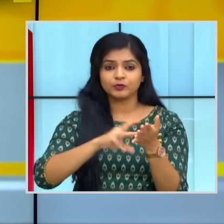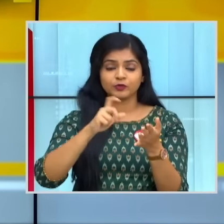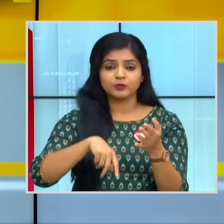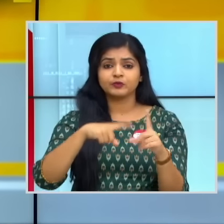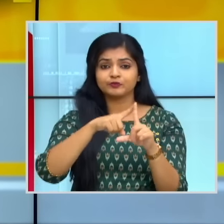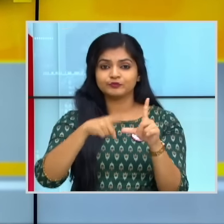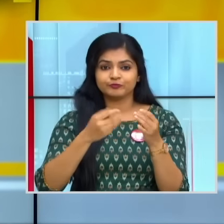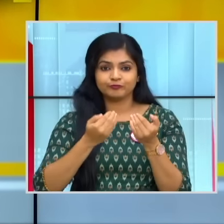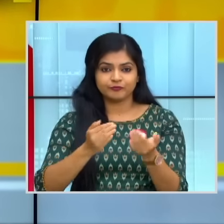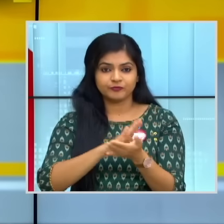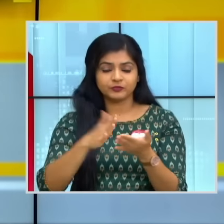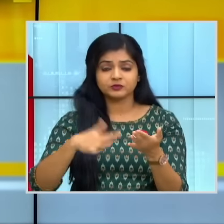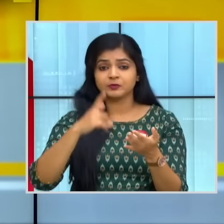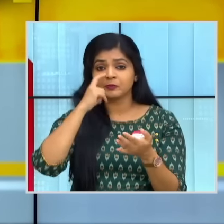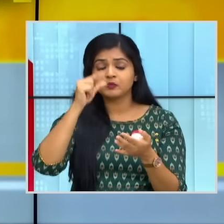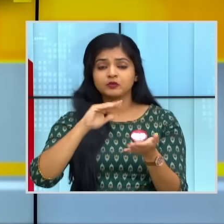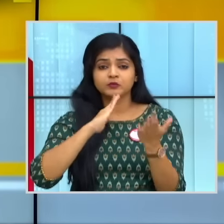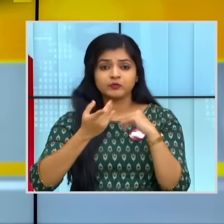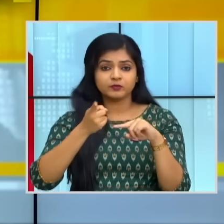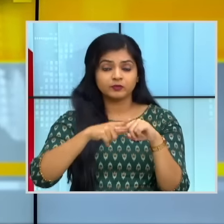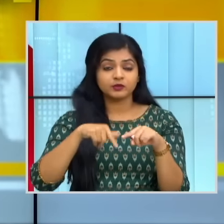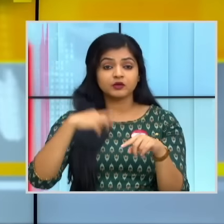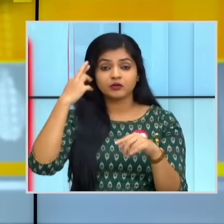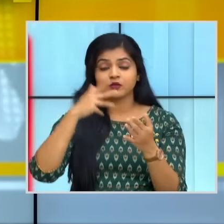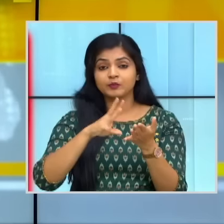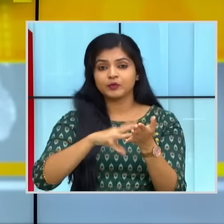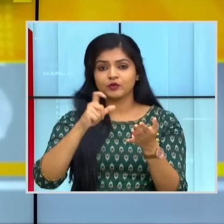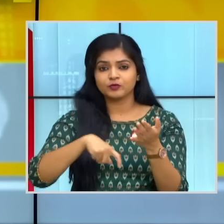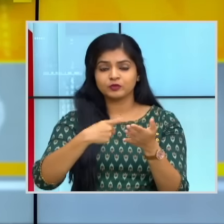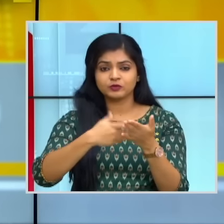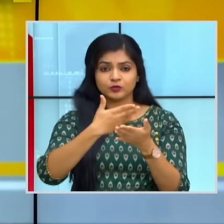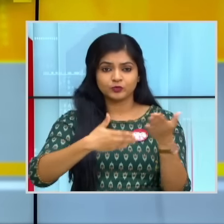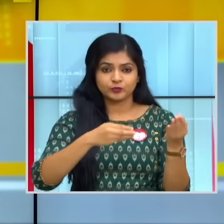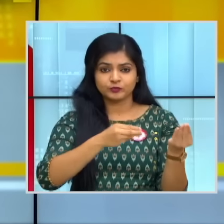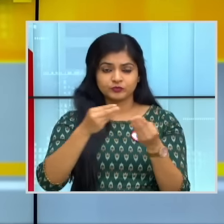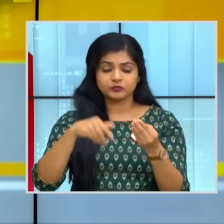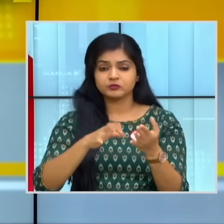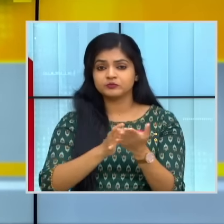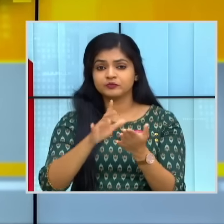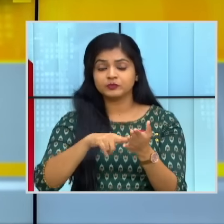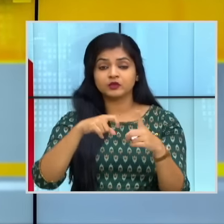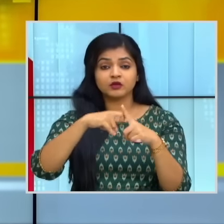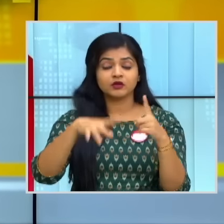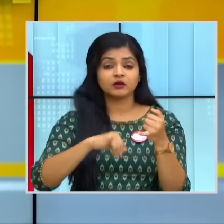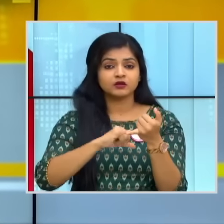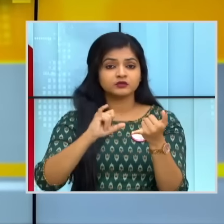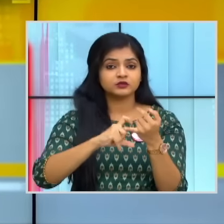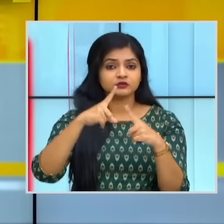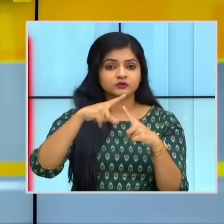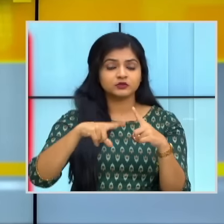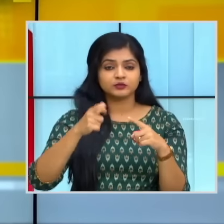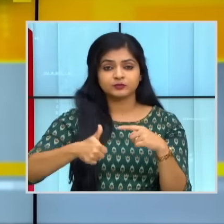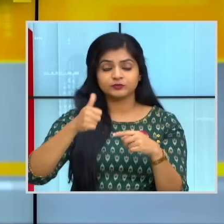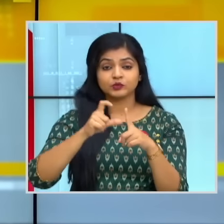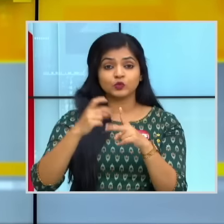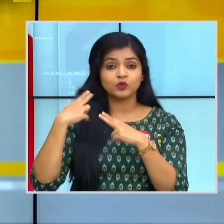കോളേജിൽ പ്രസവത്തെ തുടർന്ന് യുവതി മരിച്ച സംഭവത്തിൽ മെഡിക്കൽ കോളേജ് സൂപ്രണ്ട് സമർപ്പിച്ച ആഭ്യന്തര അന്വേഷണ റിപ്പോർട്ട് തള്ളി സംസ്ഥാന ന്യൂനപക്ഷ കമ്മീഷൻ.